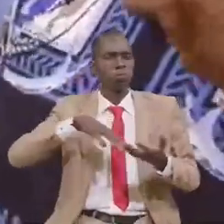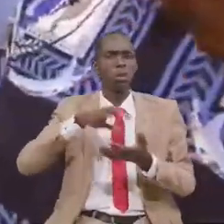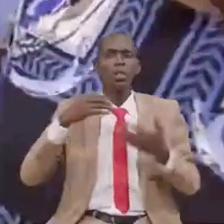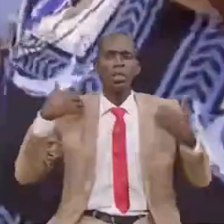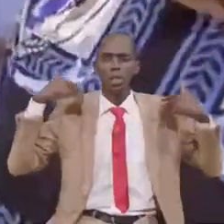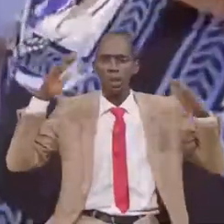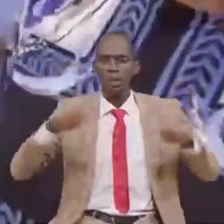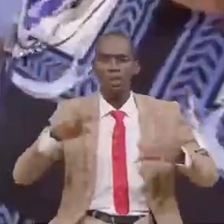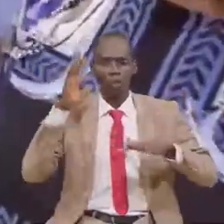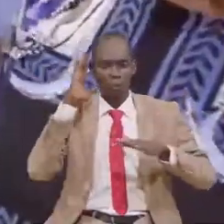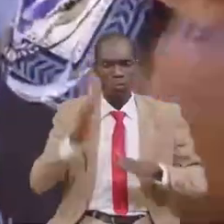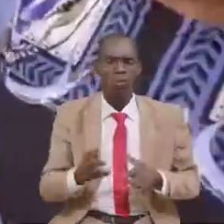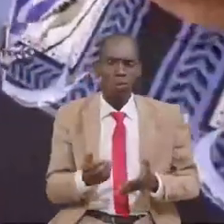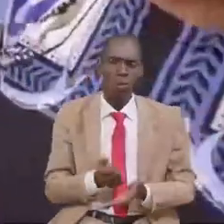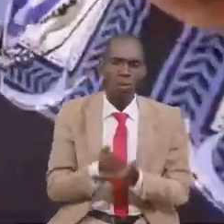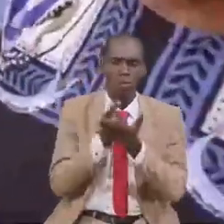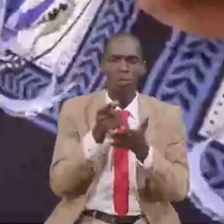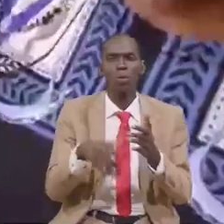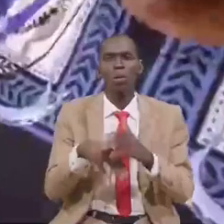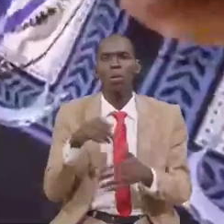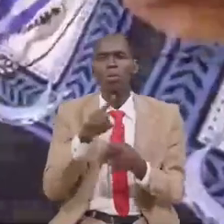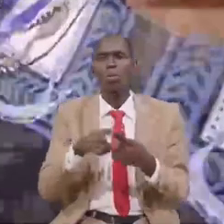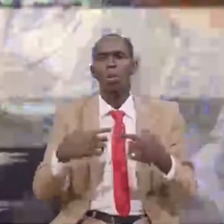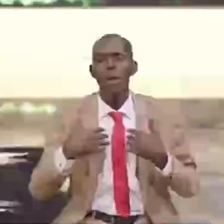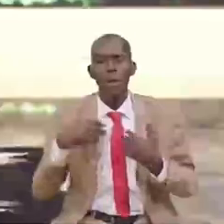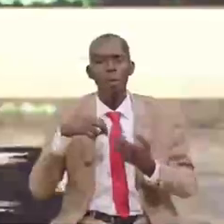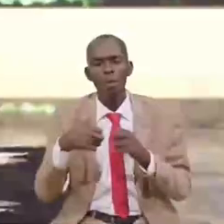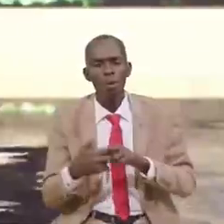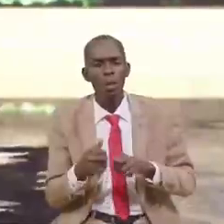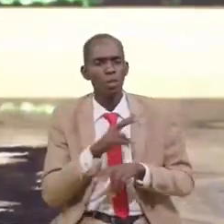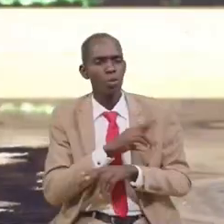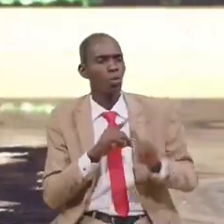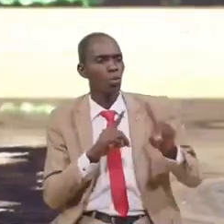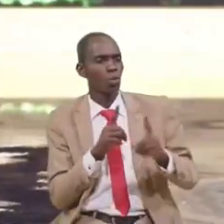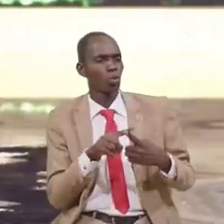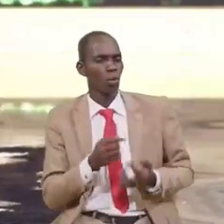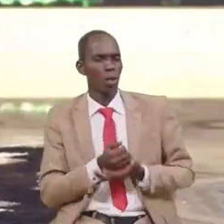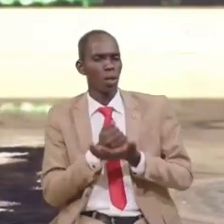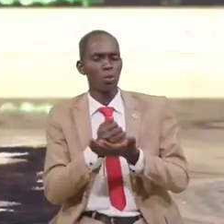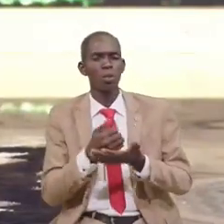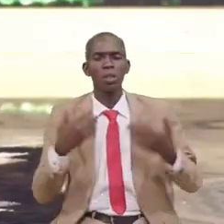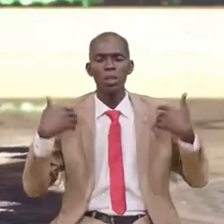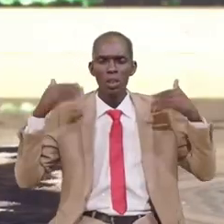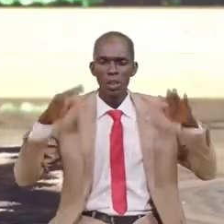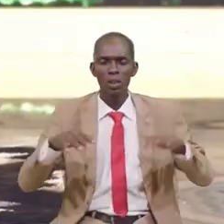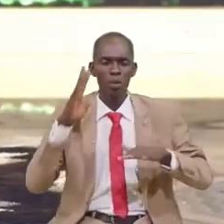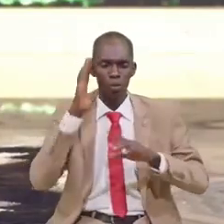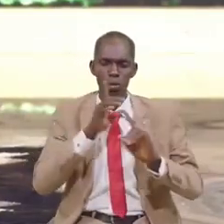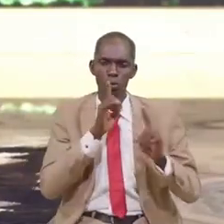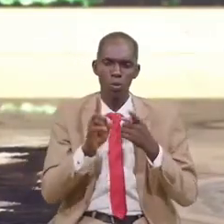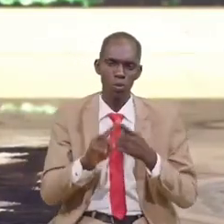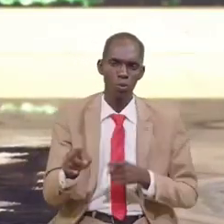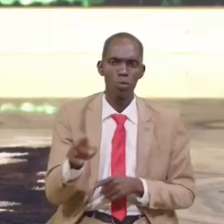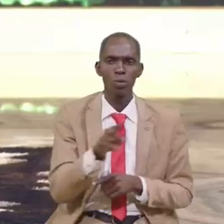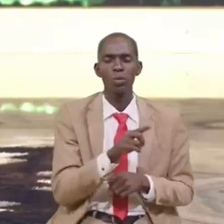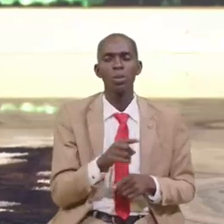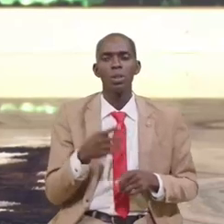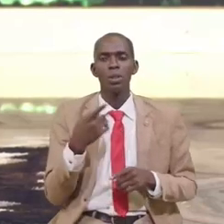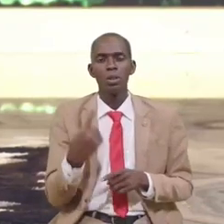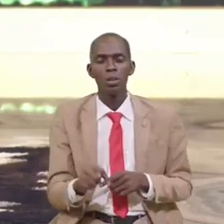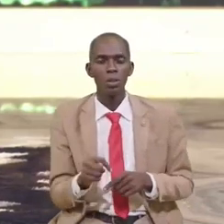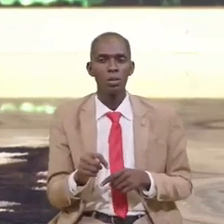vous servir. Lorsque vous avez un problème et il n'y a personne pour vous aider, les anges vont venir à votre secours.